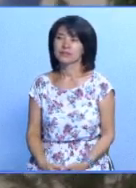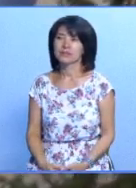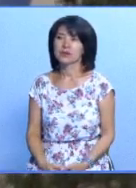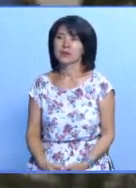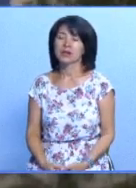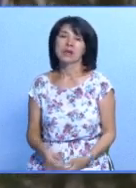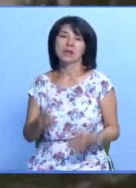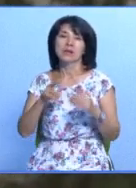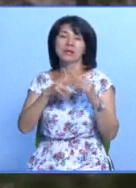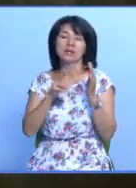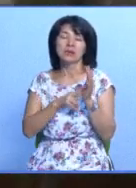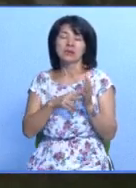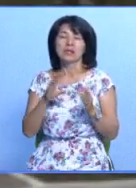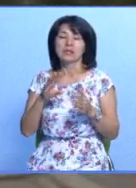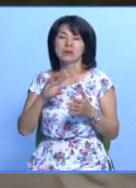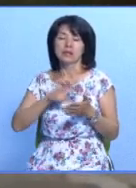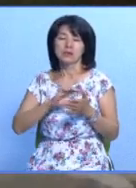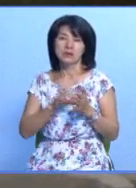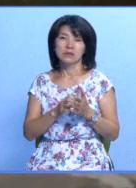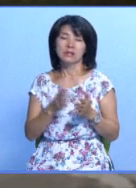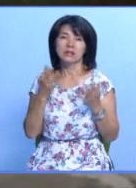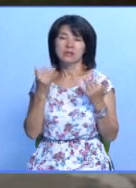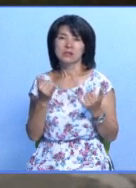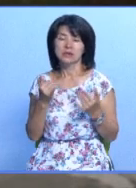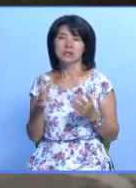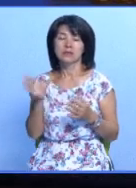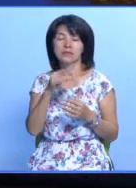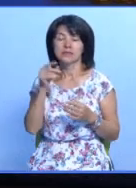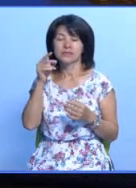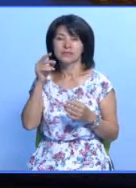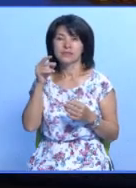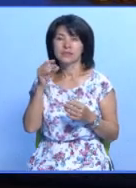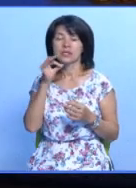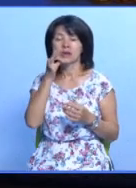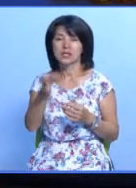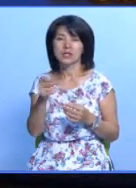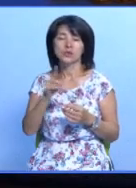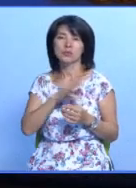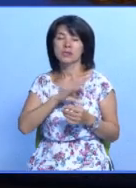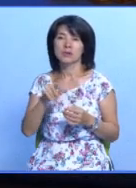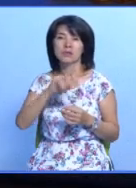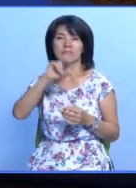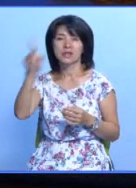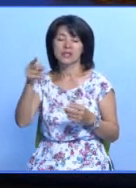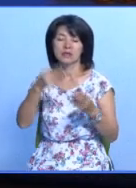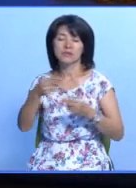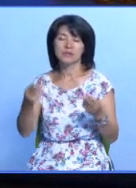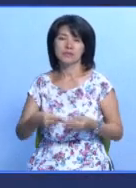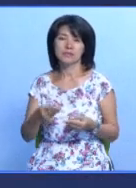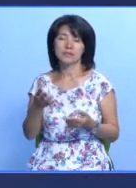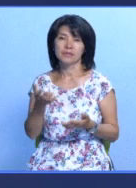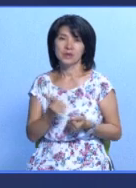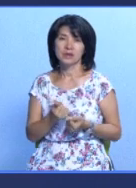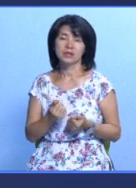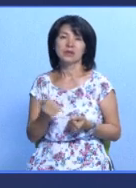Ал 17 жастағы баланың кәмелет жасқа толмағаны ескеріліп, облыс аумағынан шықпау туралы қолхат алынды. Сыртта тұрып қолдау